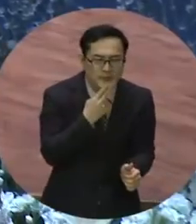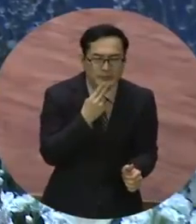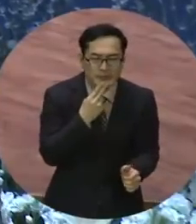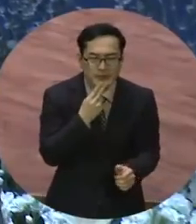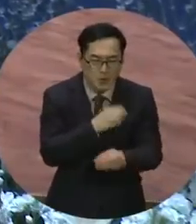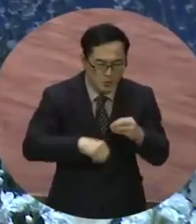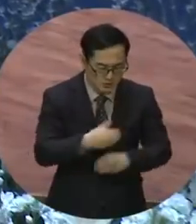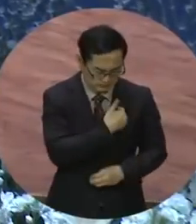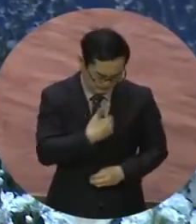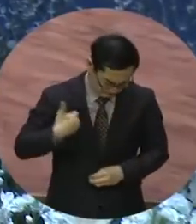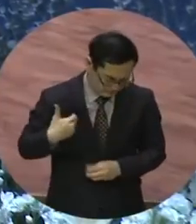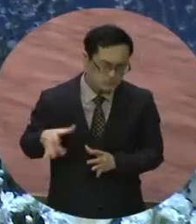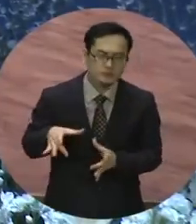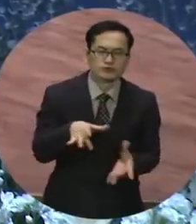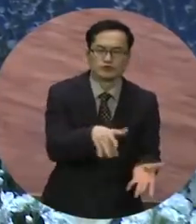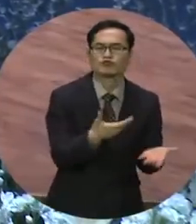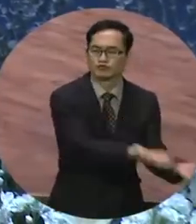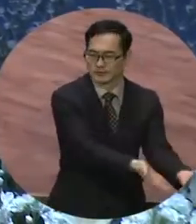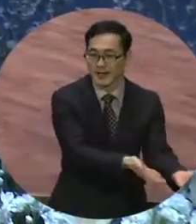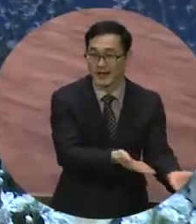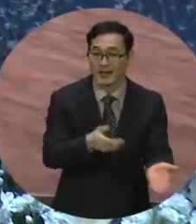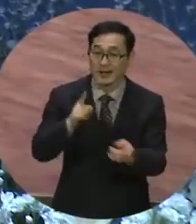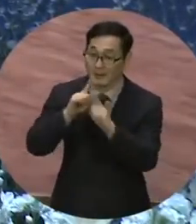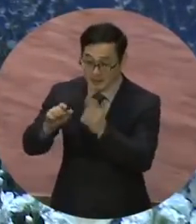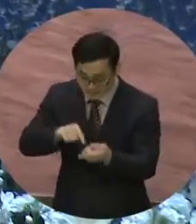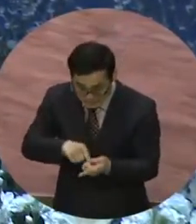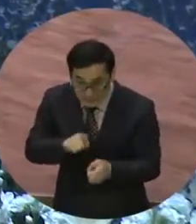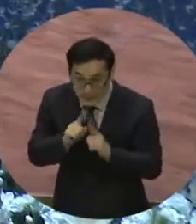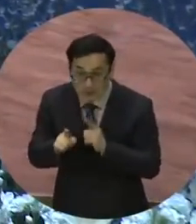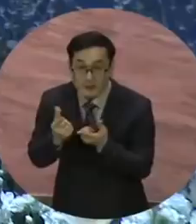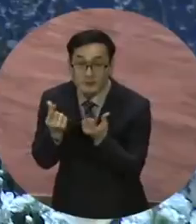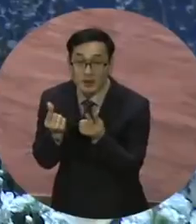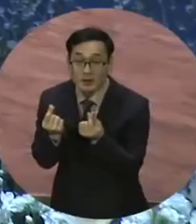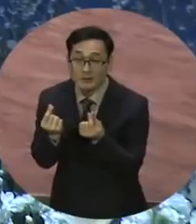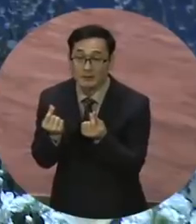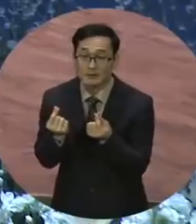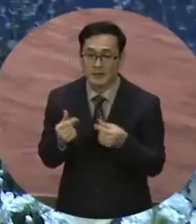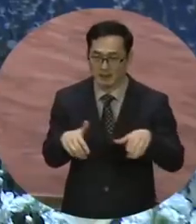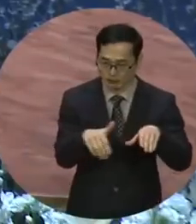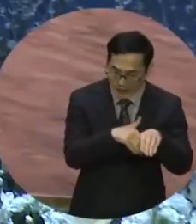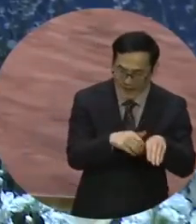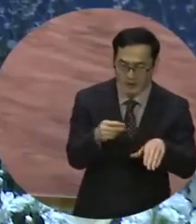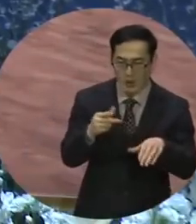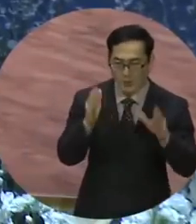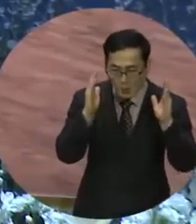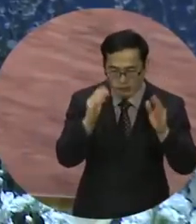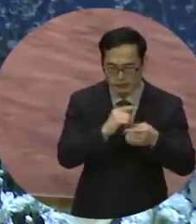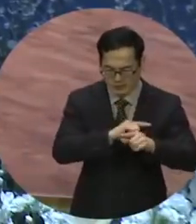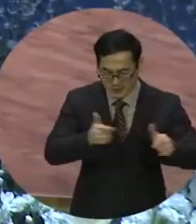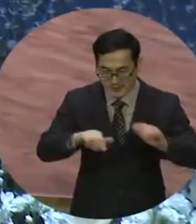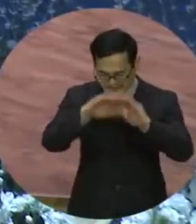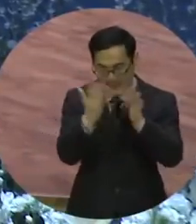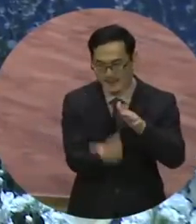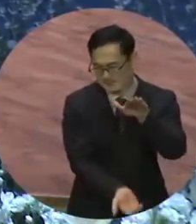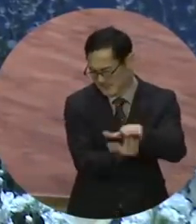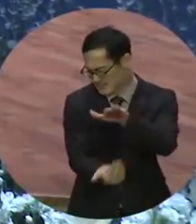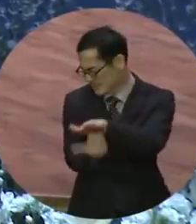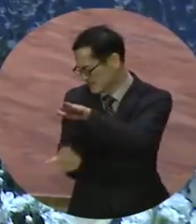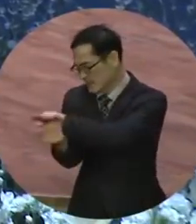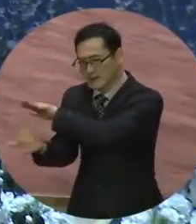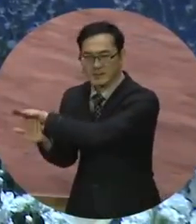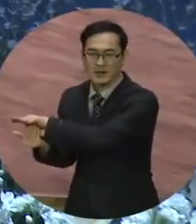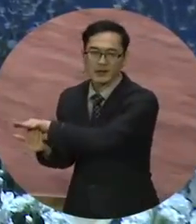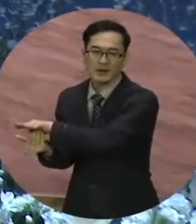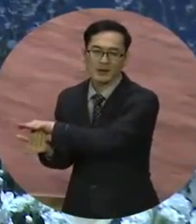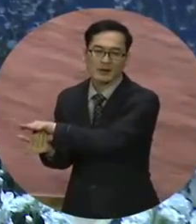섬이, 기능 섬이, 문화 섬이로 전문성을 발휘해서 3단체 길 우리 렘새가 나오게 하여 주옵소서. 저는 매일